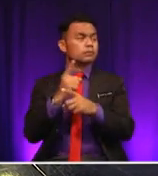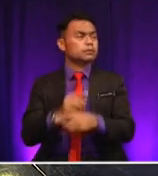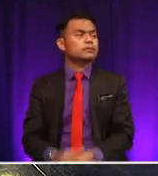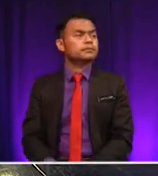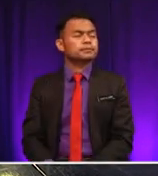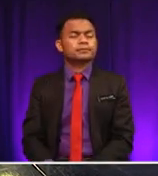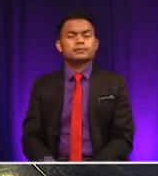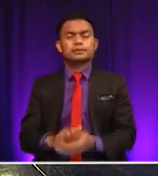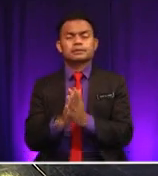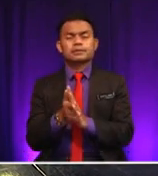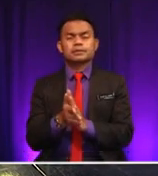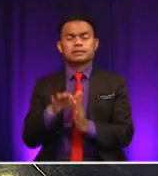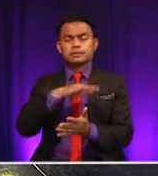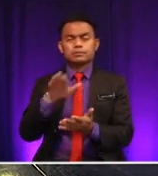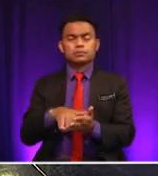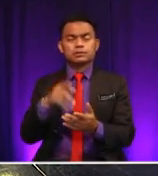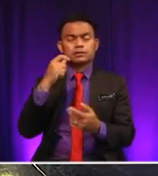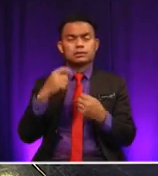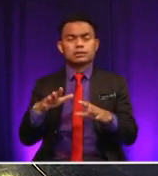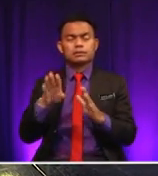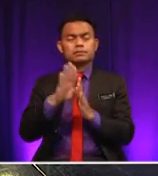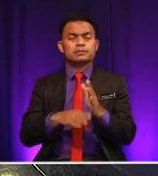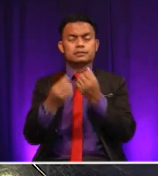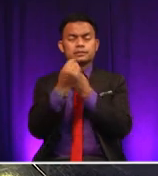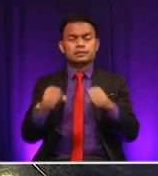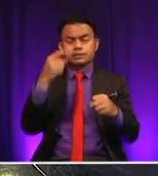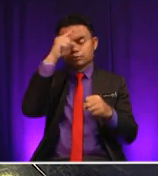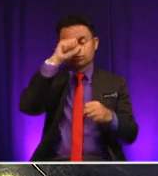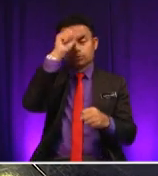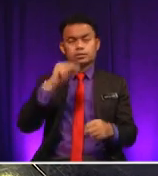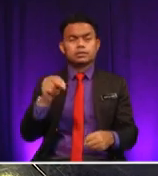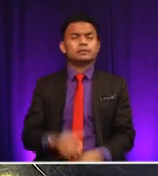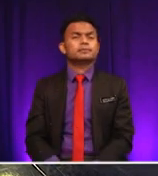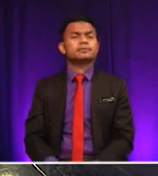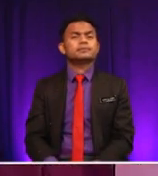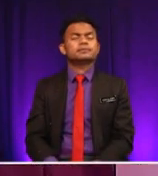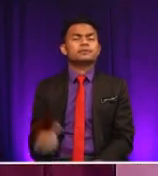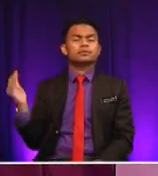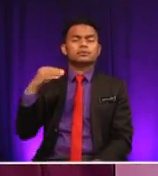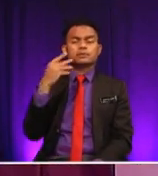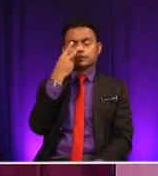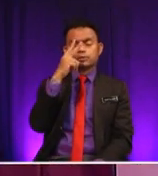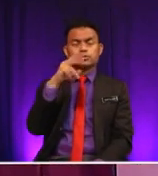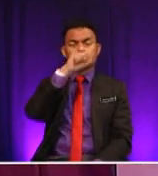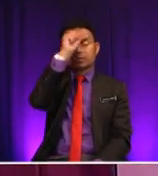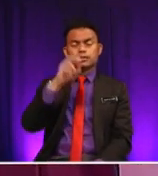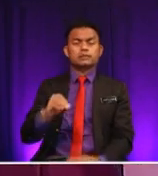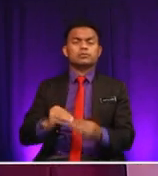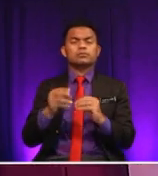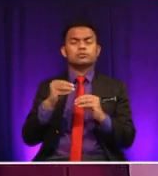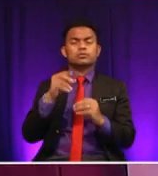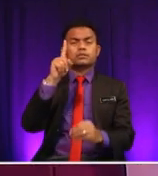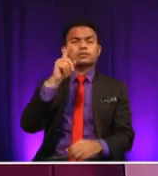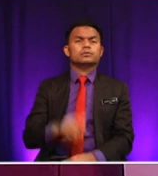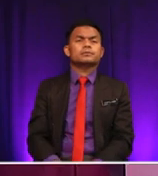mereka memang cukup bersedih untuk melihat soalnya yang pertama soal pengukuhan di sini soalnya yang